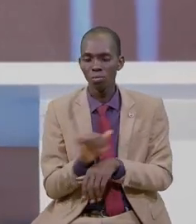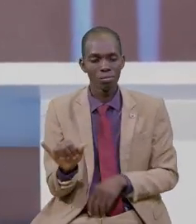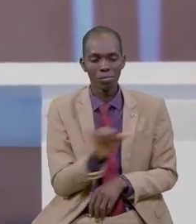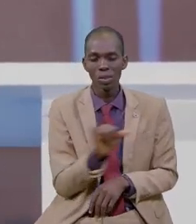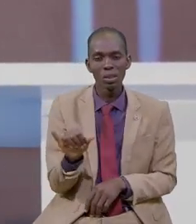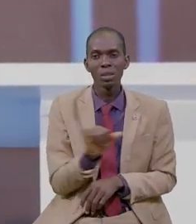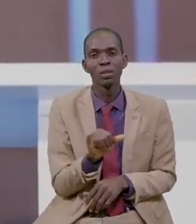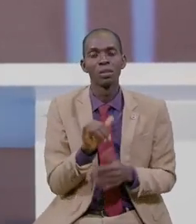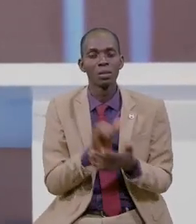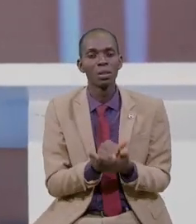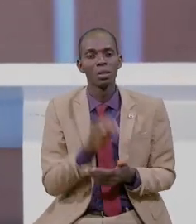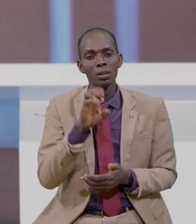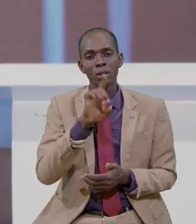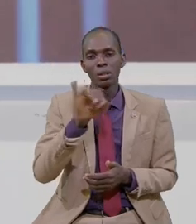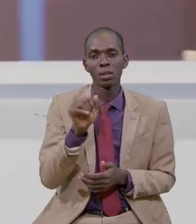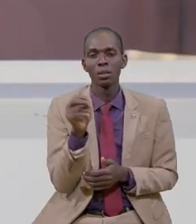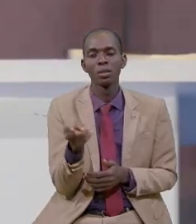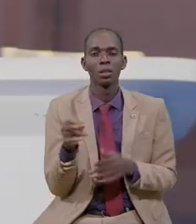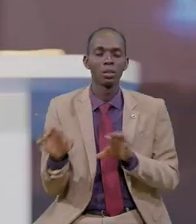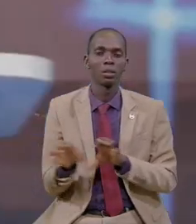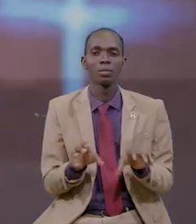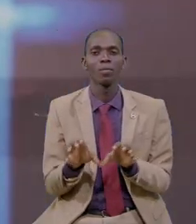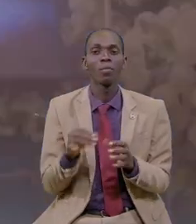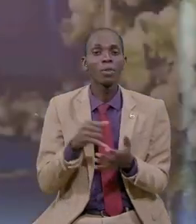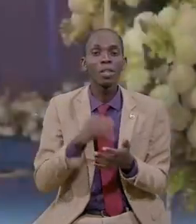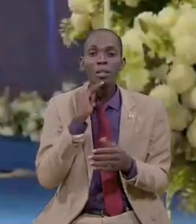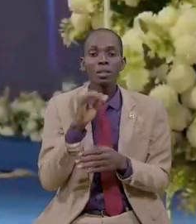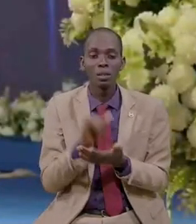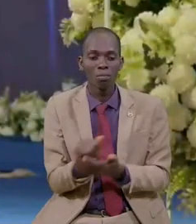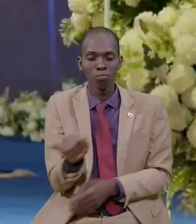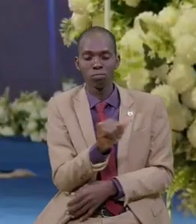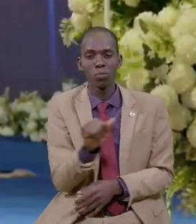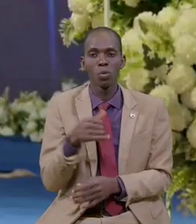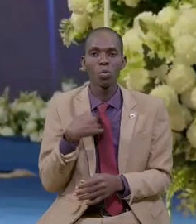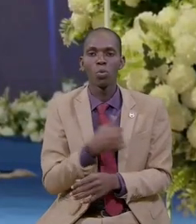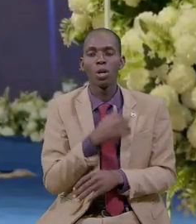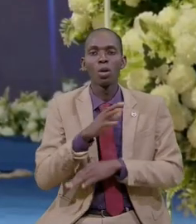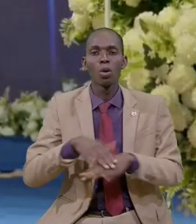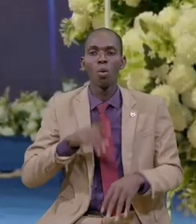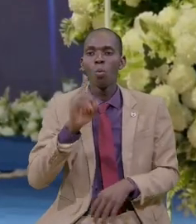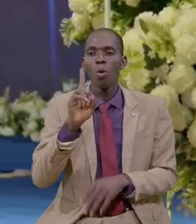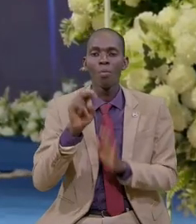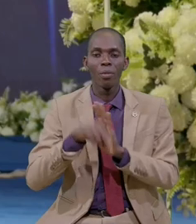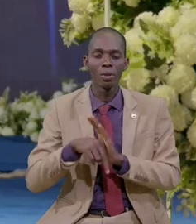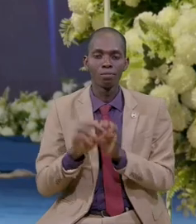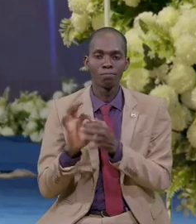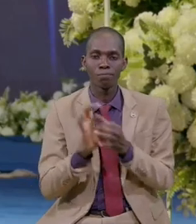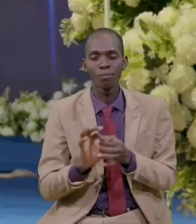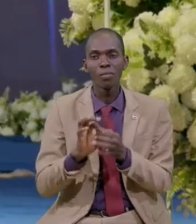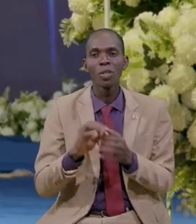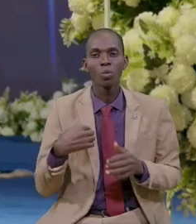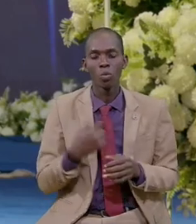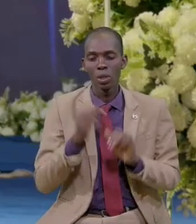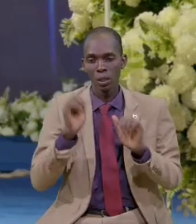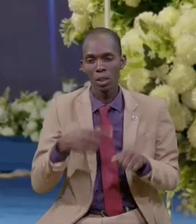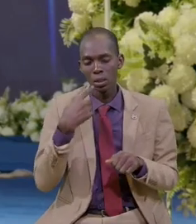a faites. La sept similarité que nous appelons l'unité. Ainsi donc, nous pouvons dire Élie